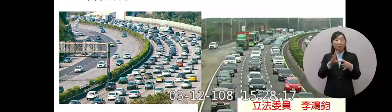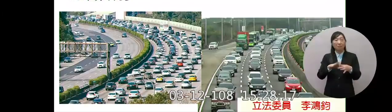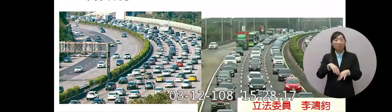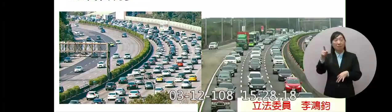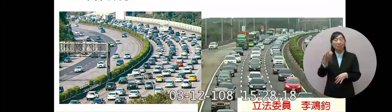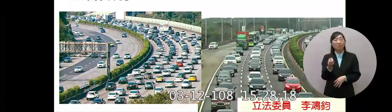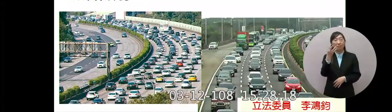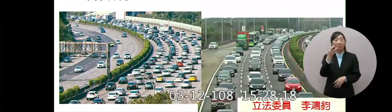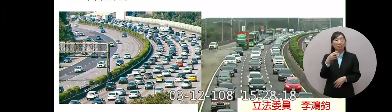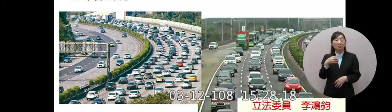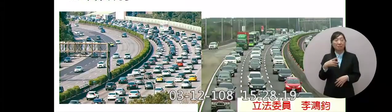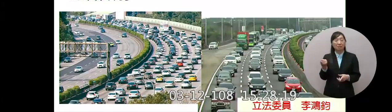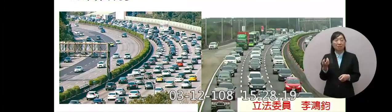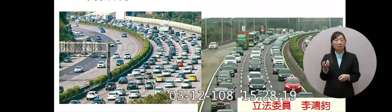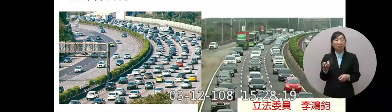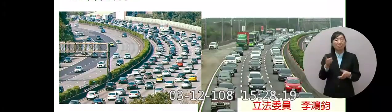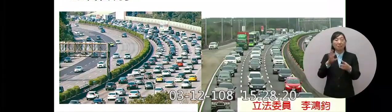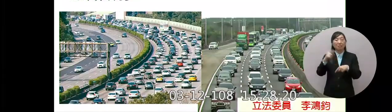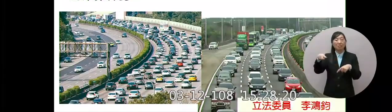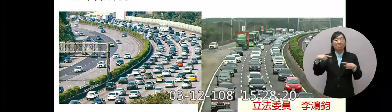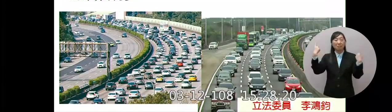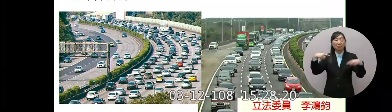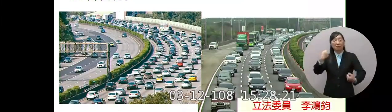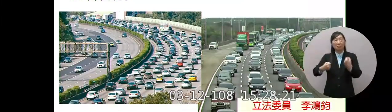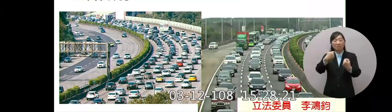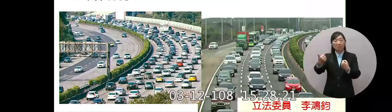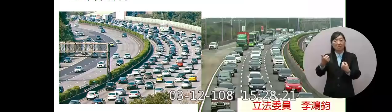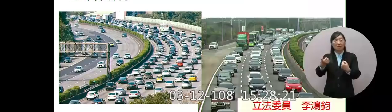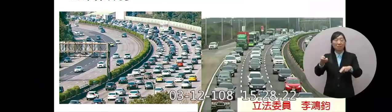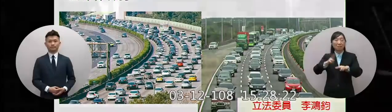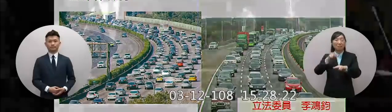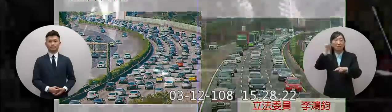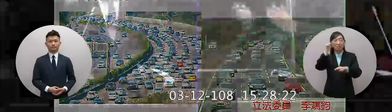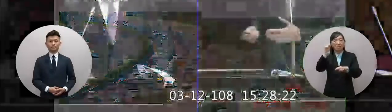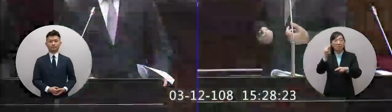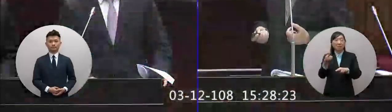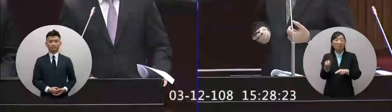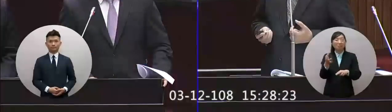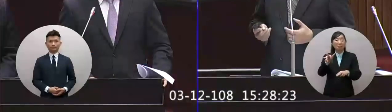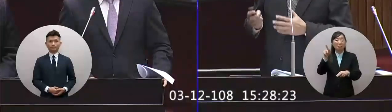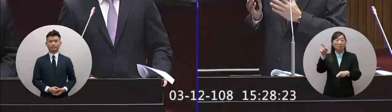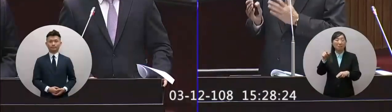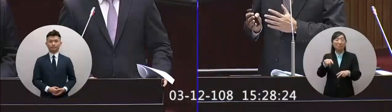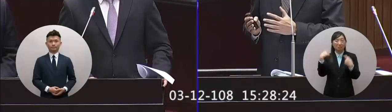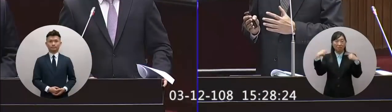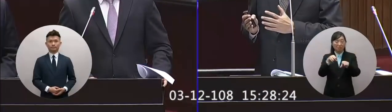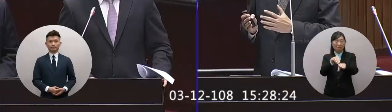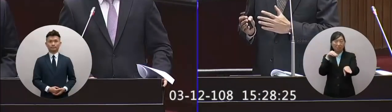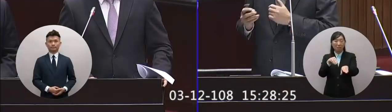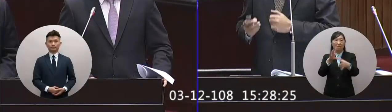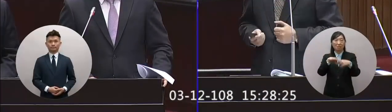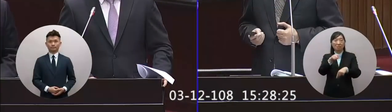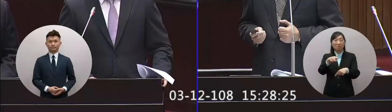师的罢工，啊，现在新闻淡化掉很多，其实堵车还是堵。那我们刚刚讲，部长也讲，我们要用大数